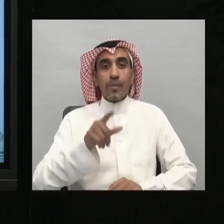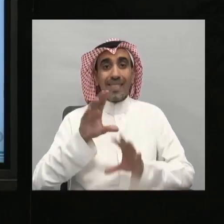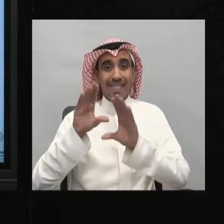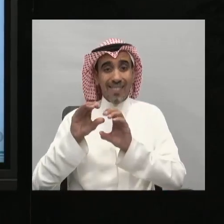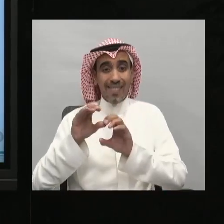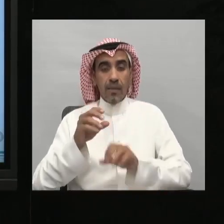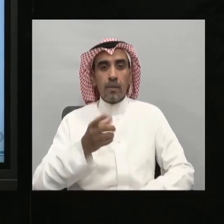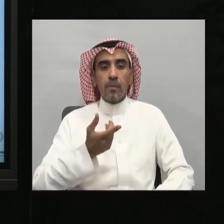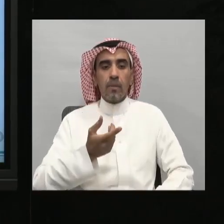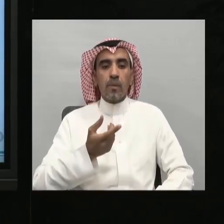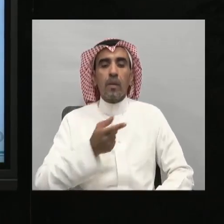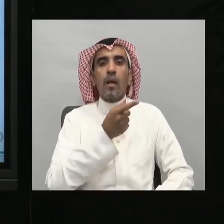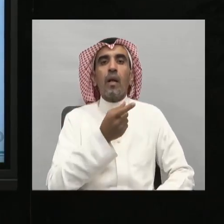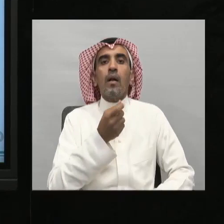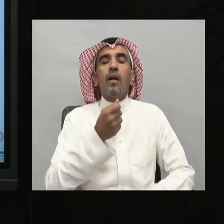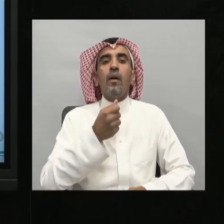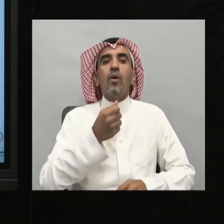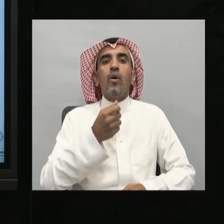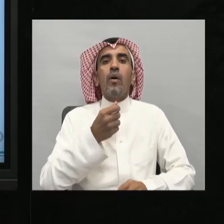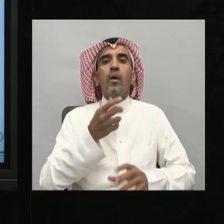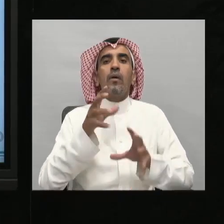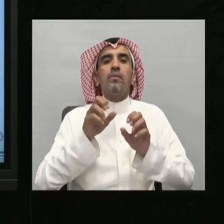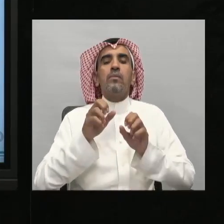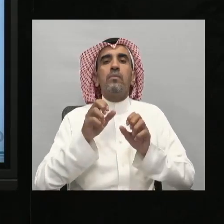الإسفنج الإسفنج يقوم بعملية ترشيح